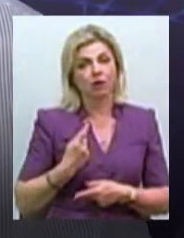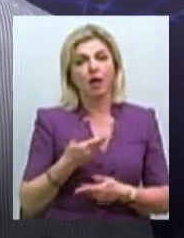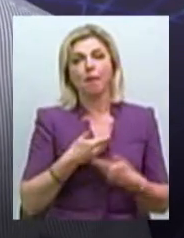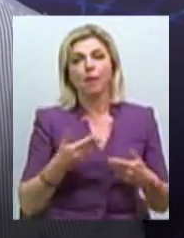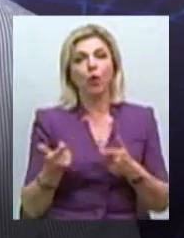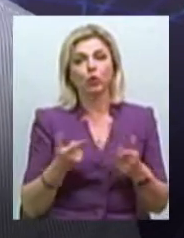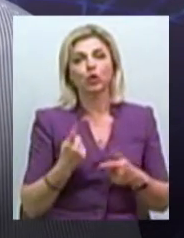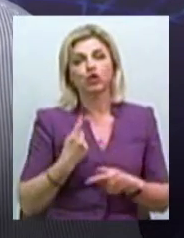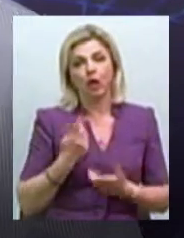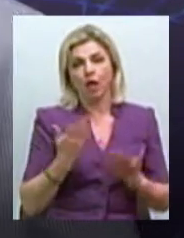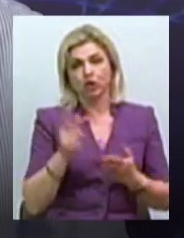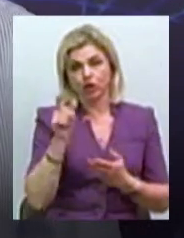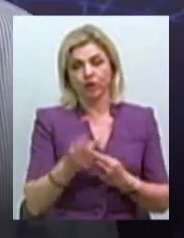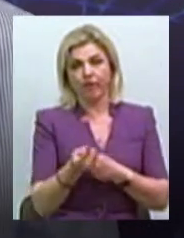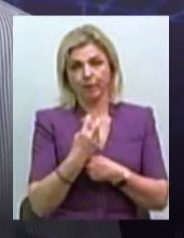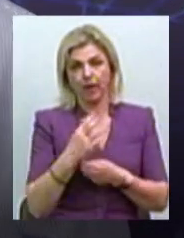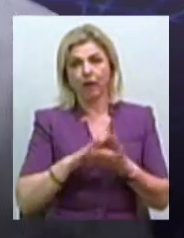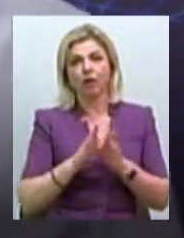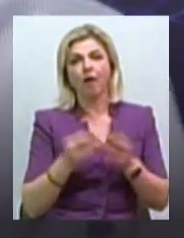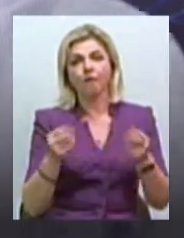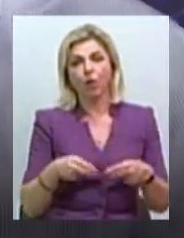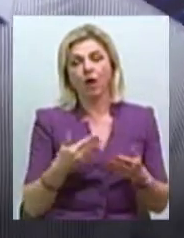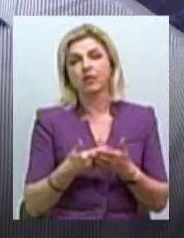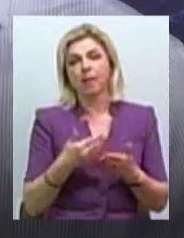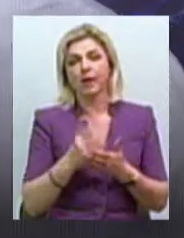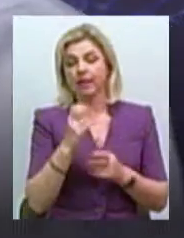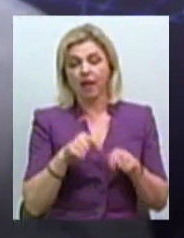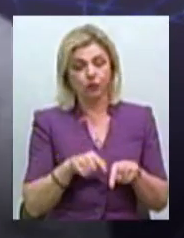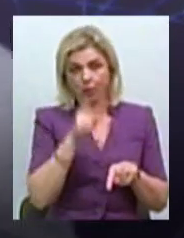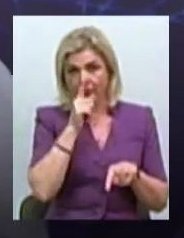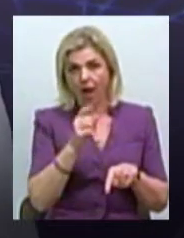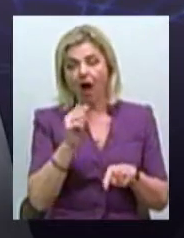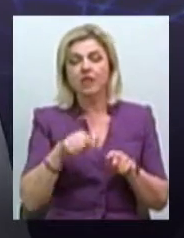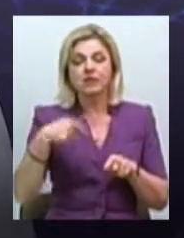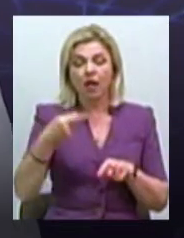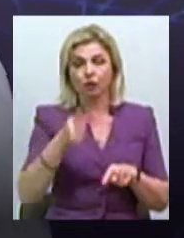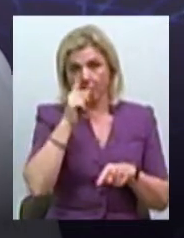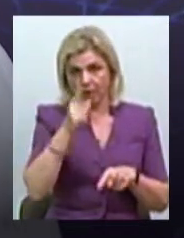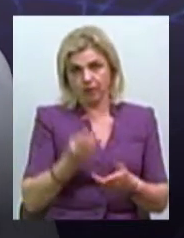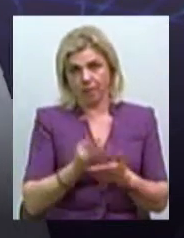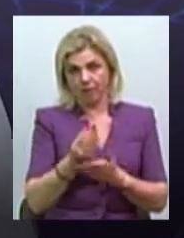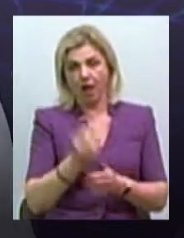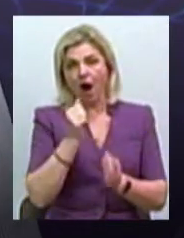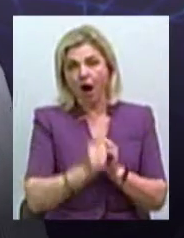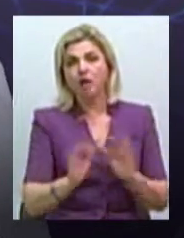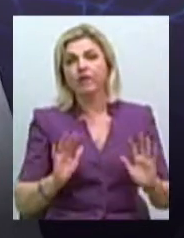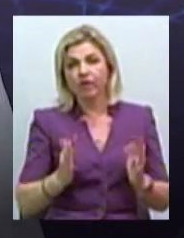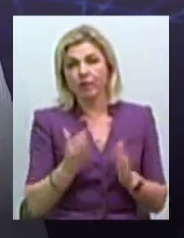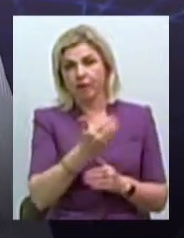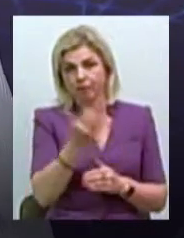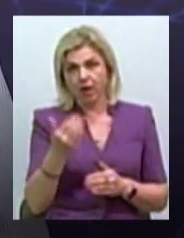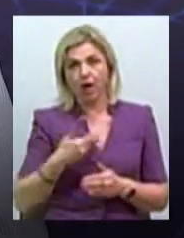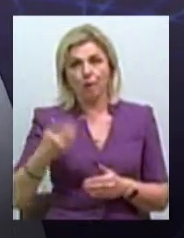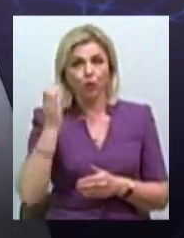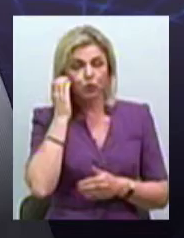Ми готові чекати, якщо людина прийде, заключить договір, наприклад, там не з цього місяця, а з наступного. Кожен окремий випадок, от ми почули у